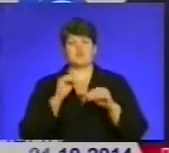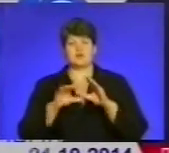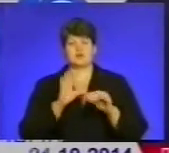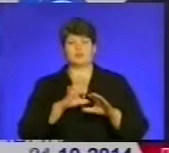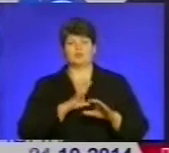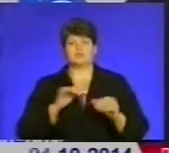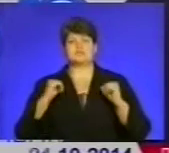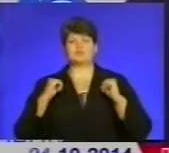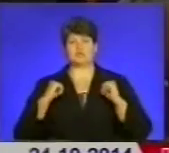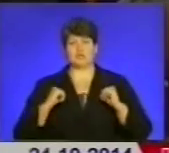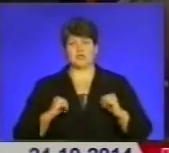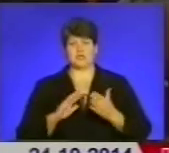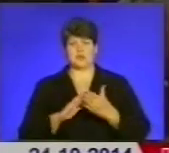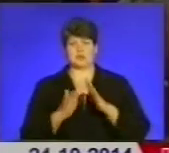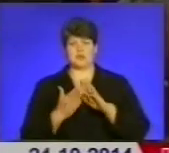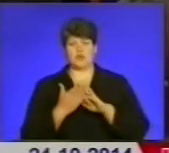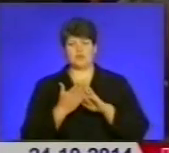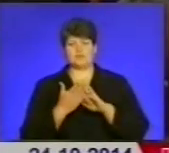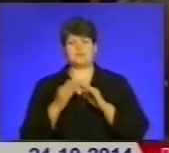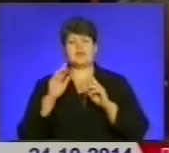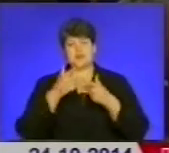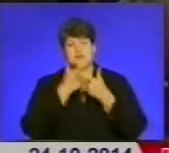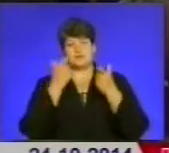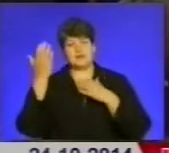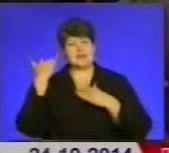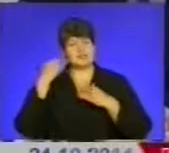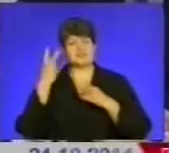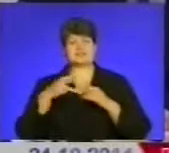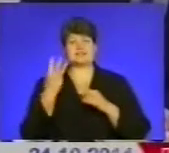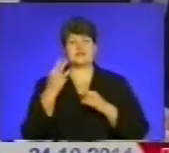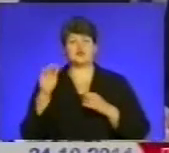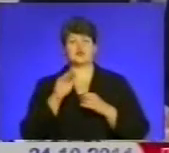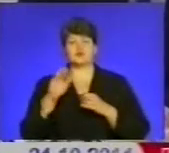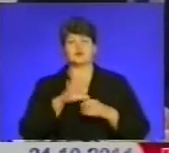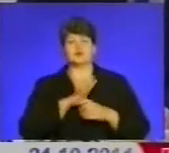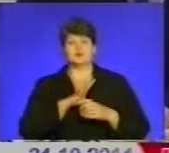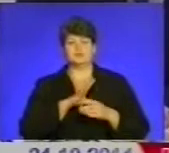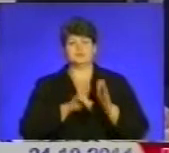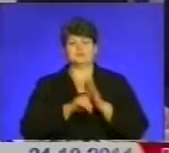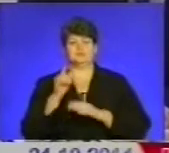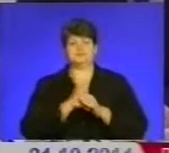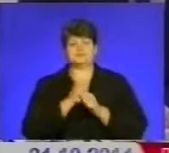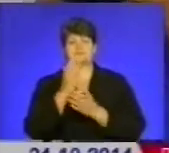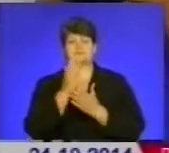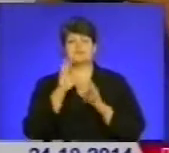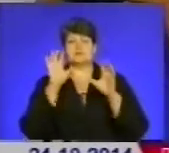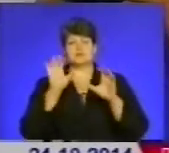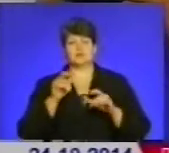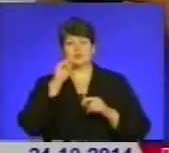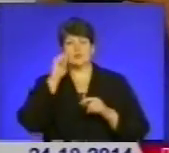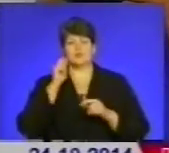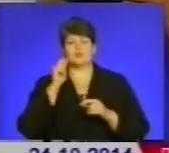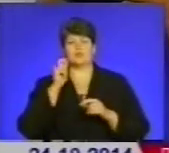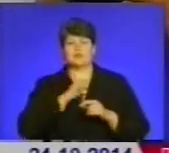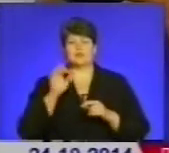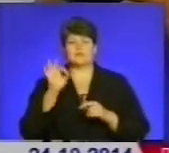спокійній обстановці. Як повідомлялося раніше, 23 жовтня набув чинності закон України щодо посилення відповідальності за